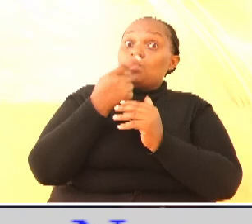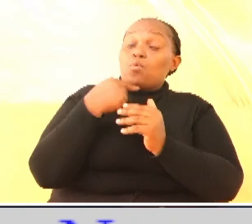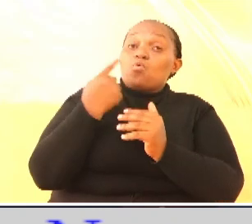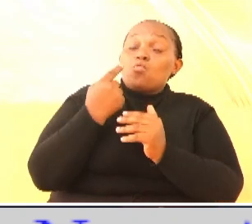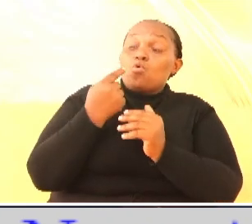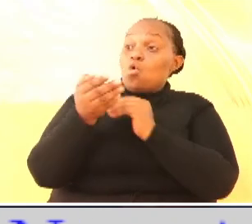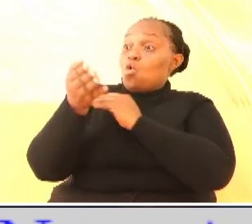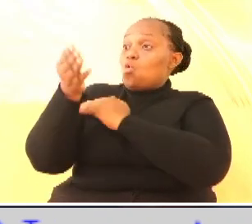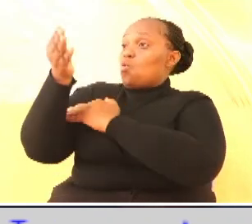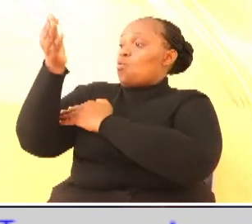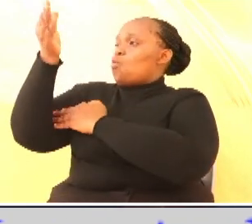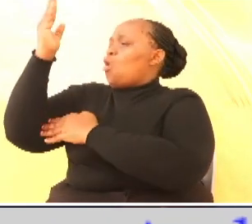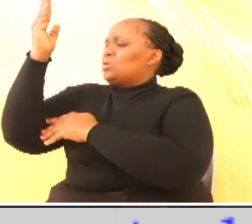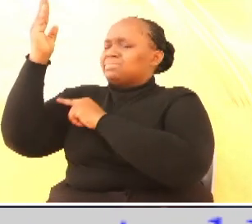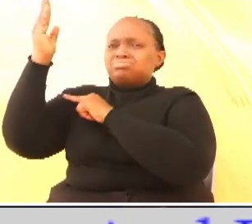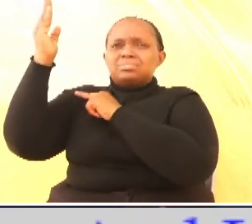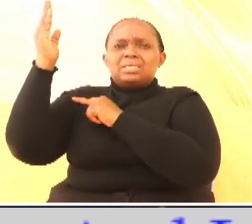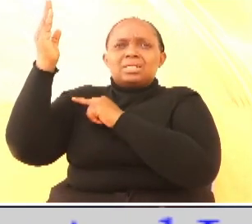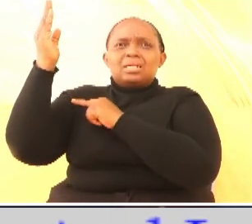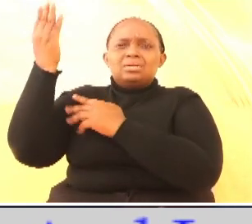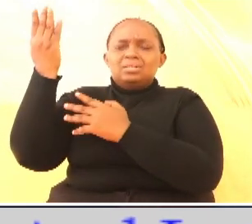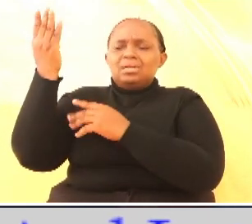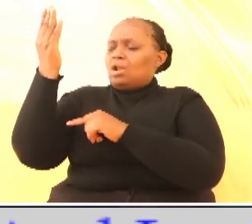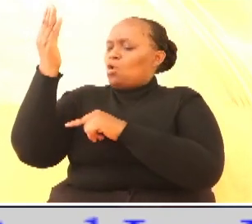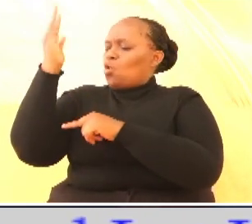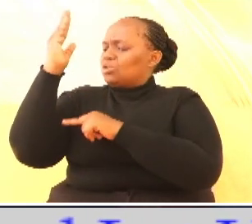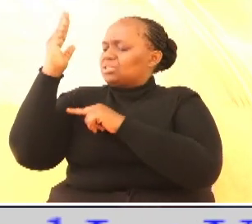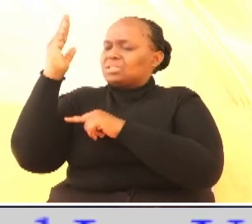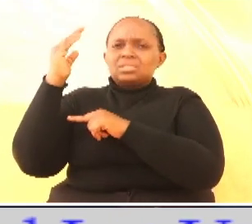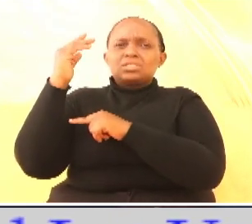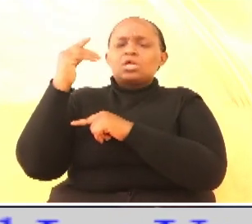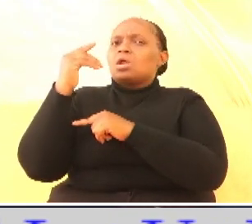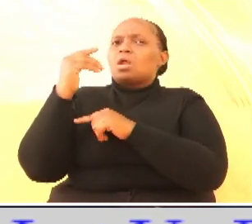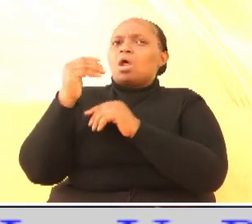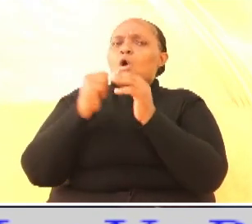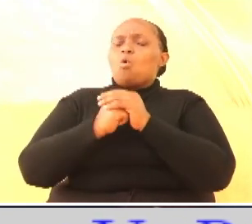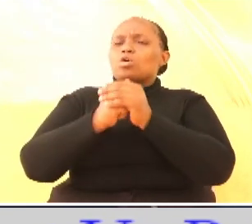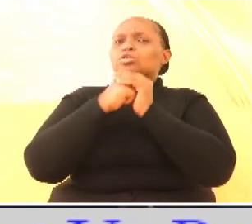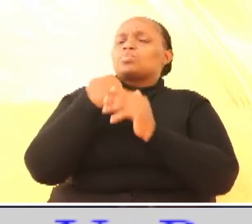ambao alikuwa anaabudiwa na kutumikiwa na baba